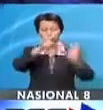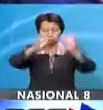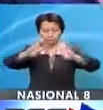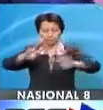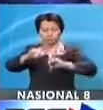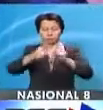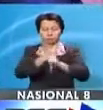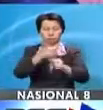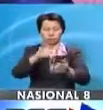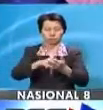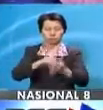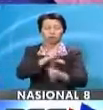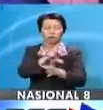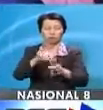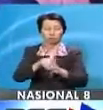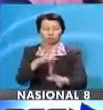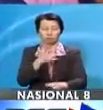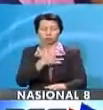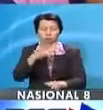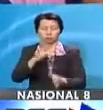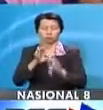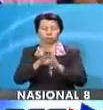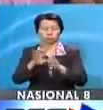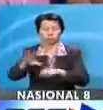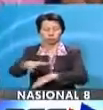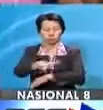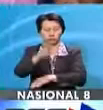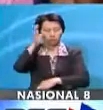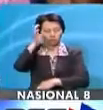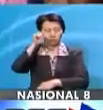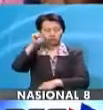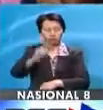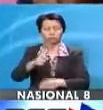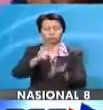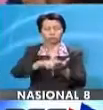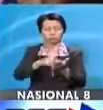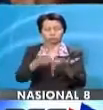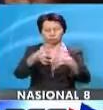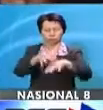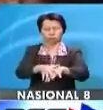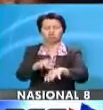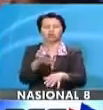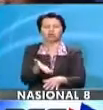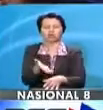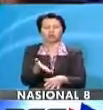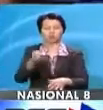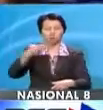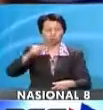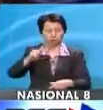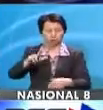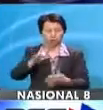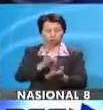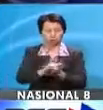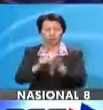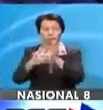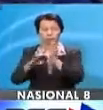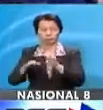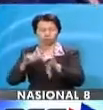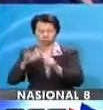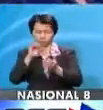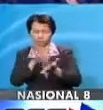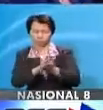ini. Ia termasuk isu sensitif seperti Laut China Selatan dan tuntutan kawasan bertindih. Dalam hal berkenaan, Brunei terus